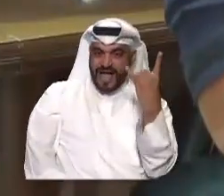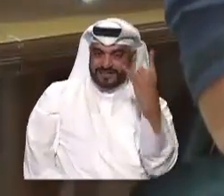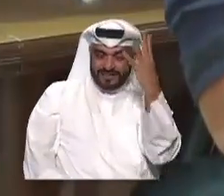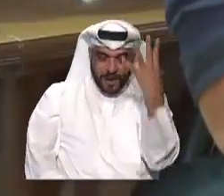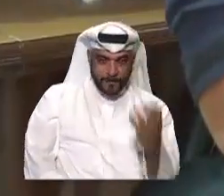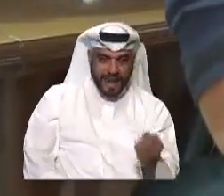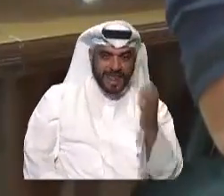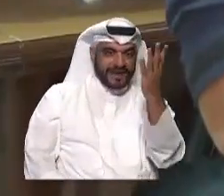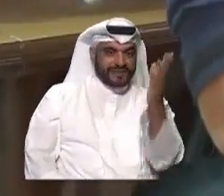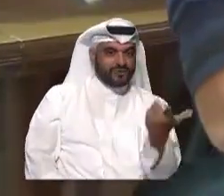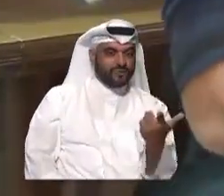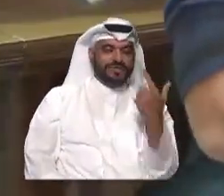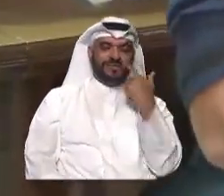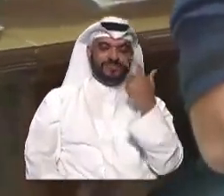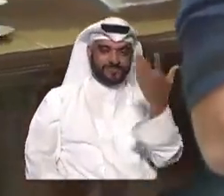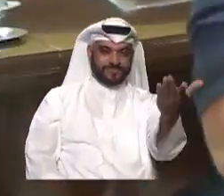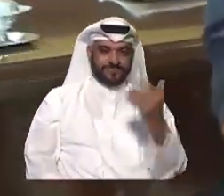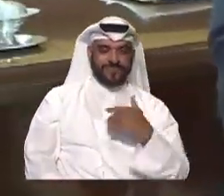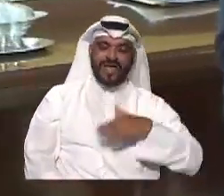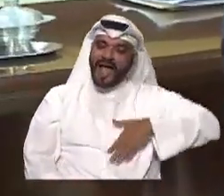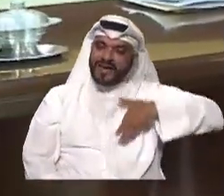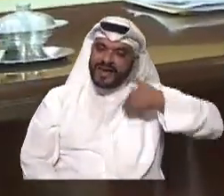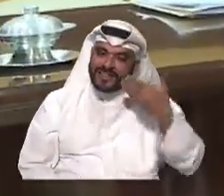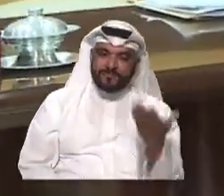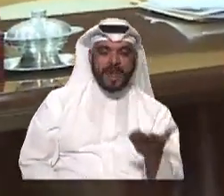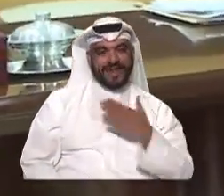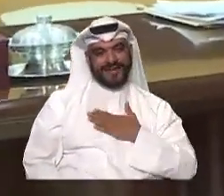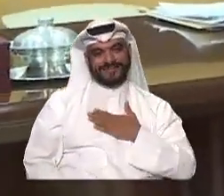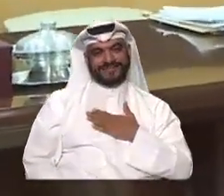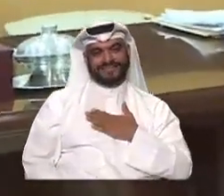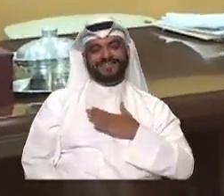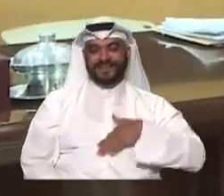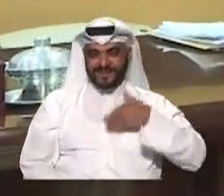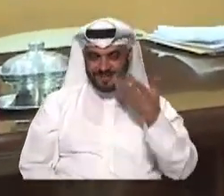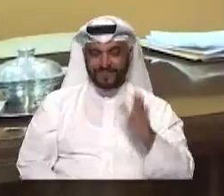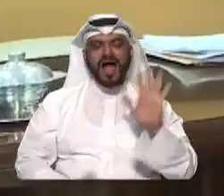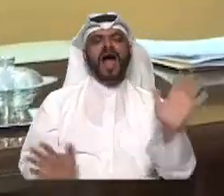بالنسبة للقادمين للبلاد. احنا نتمنى يعني القادمين أو